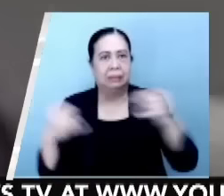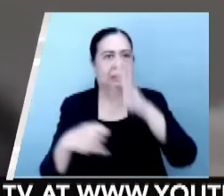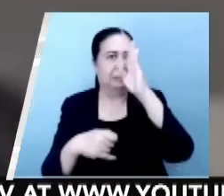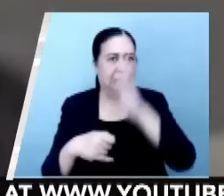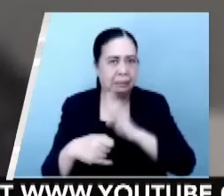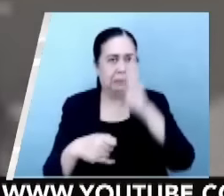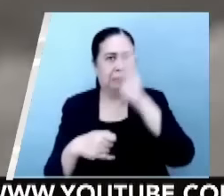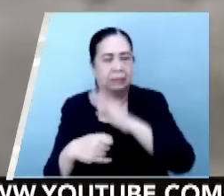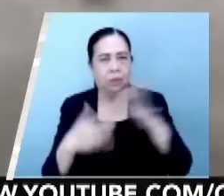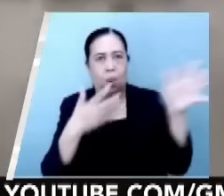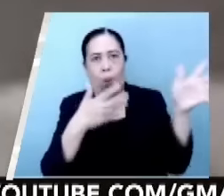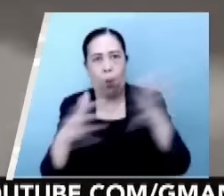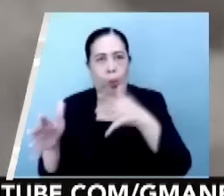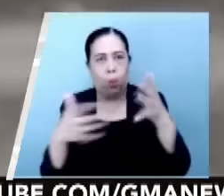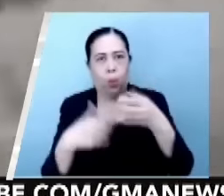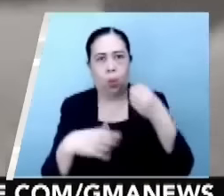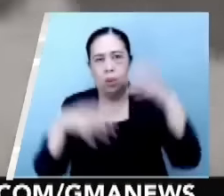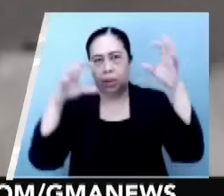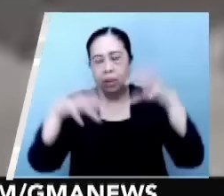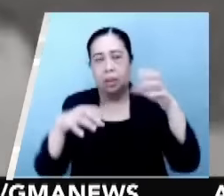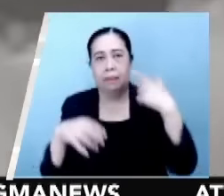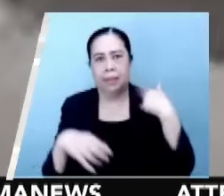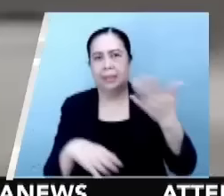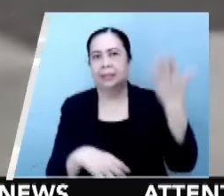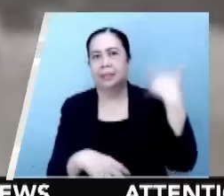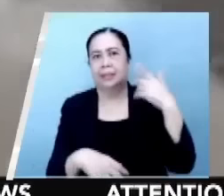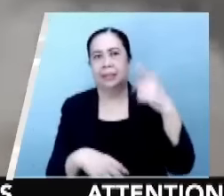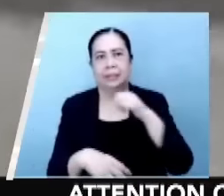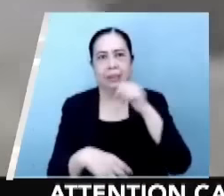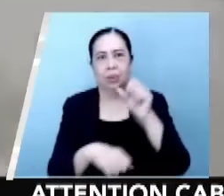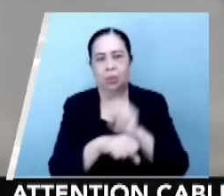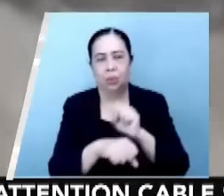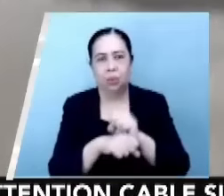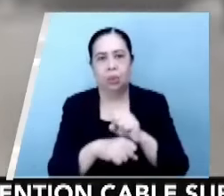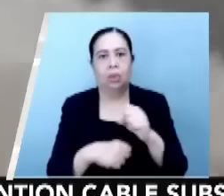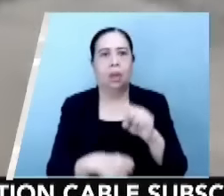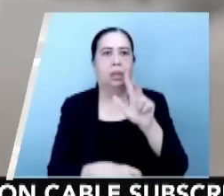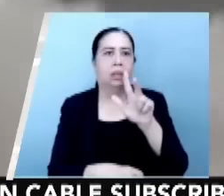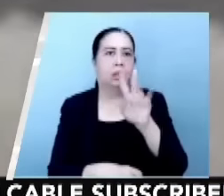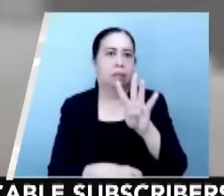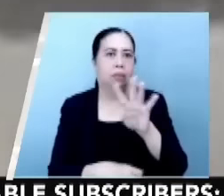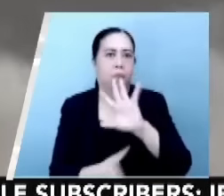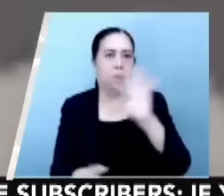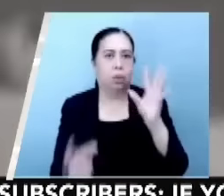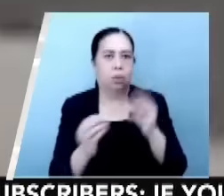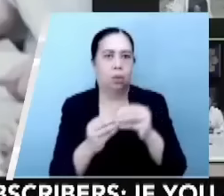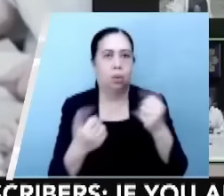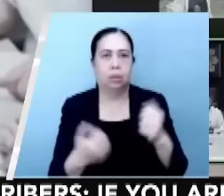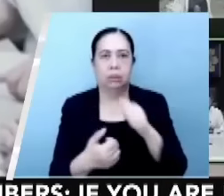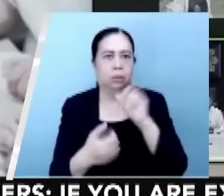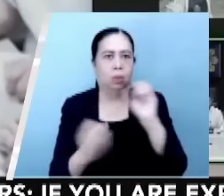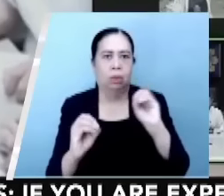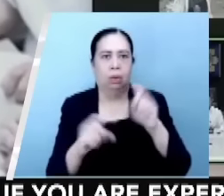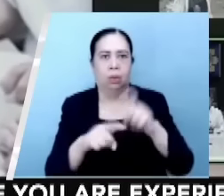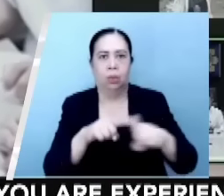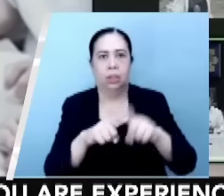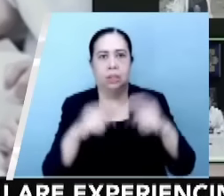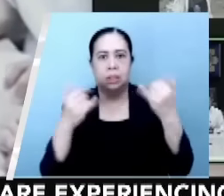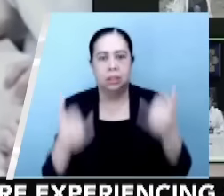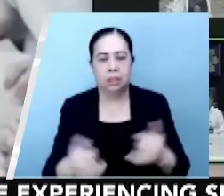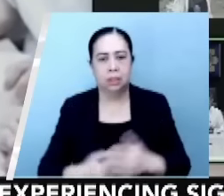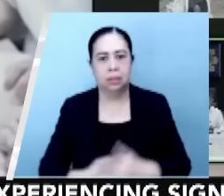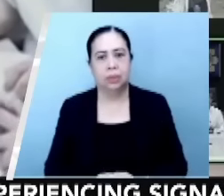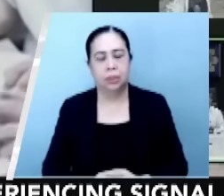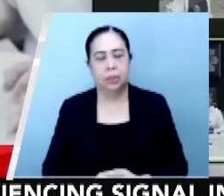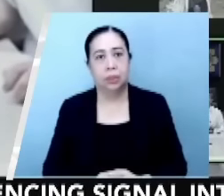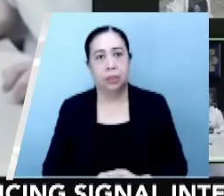o ulan. Pero dahil may mga dati nang di gumagana, 34 lahat ngayon ang mga di nagsusupply ng kuryente. The typhoon caused